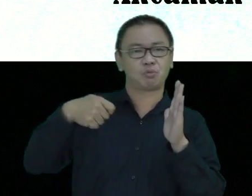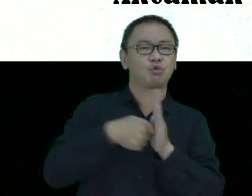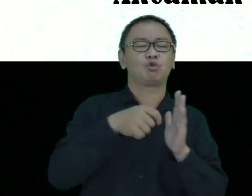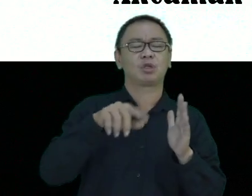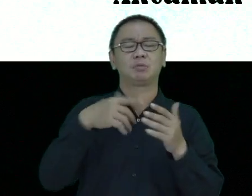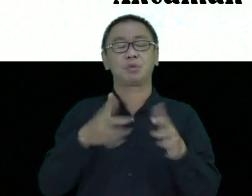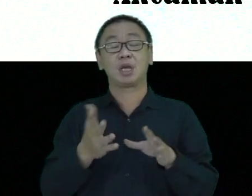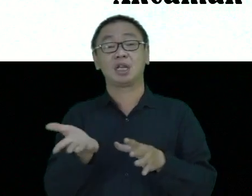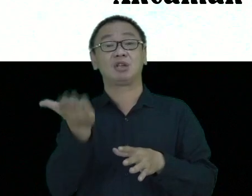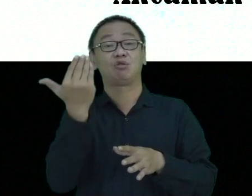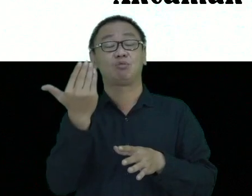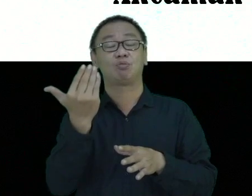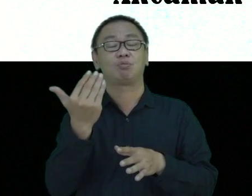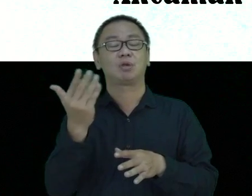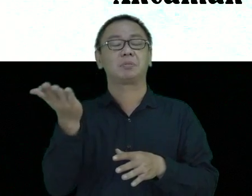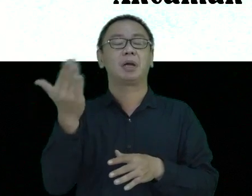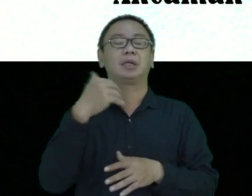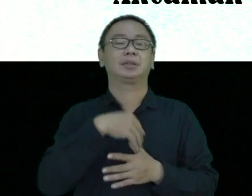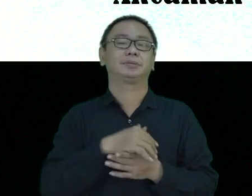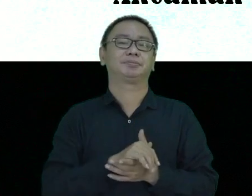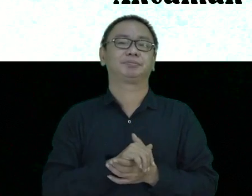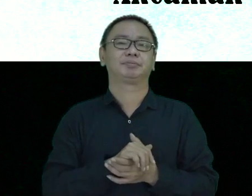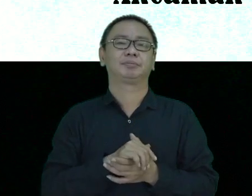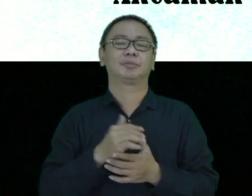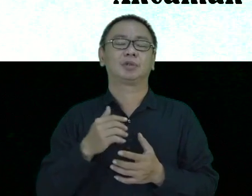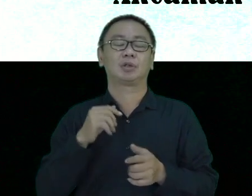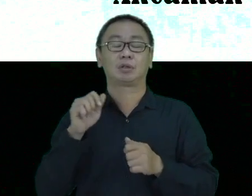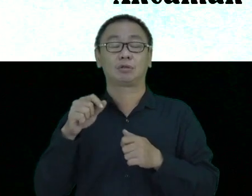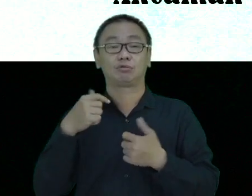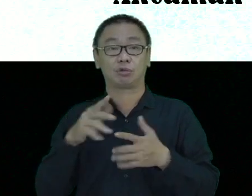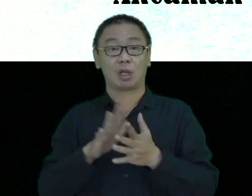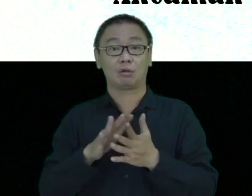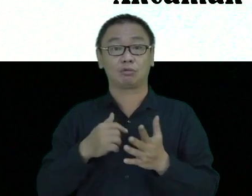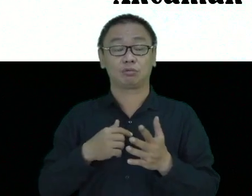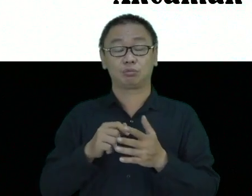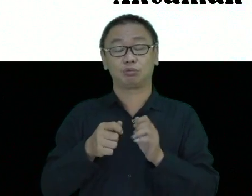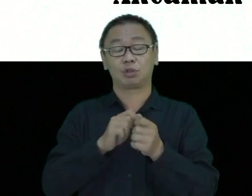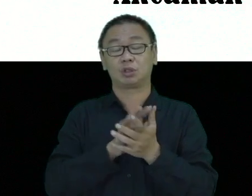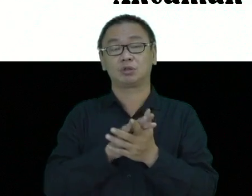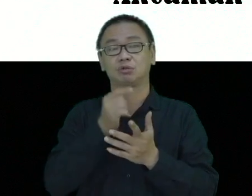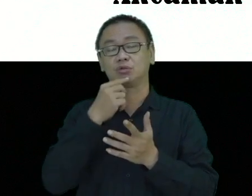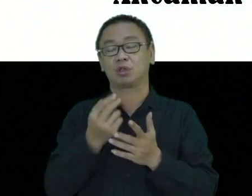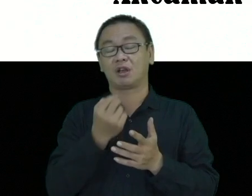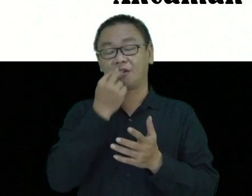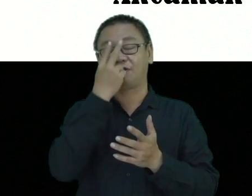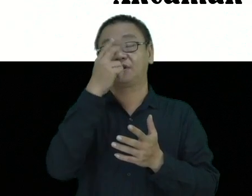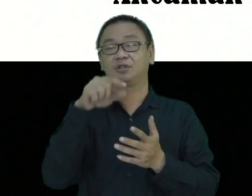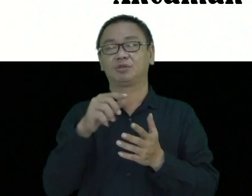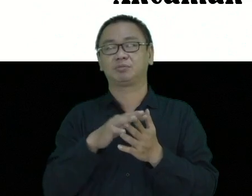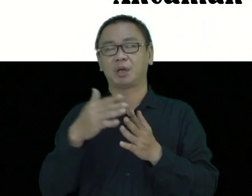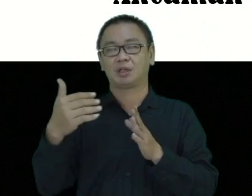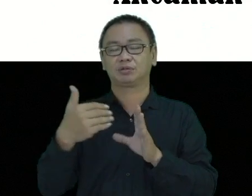hidup kembali. Lalu aku menubuatkan seperti yang diperintahkannya kepadaku dan nafas hidup itu masuk ke dalam